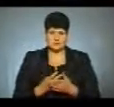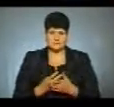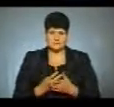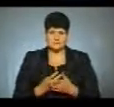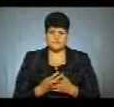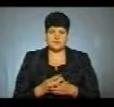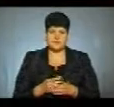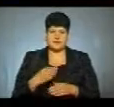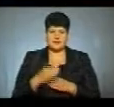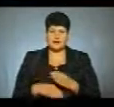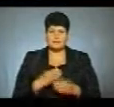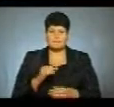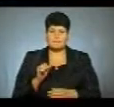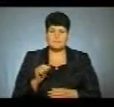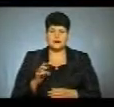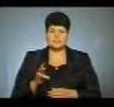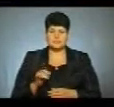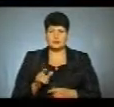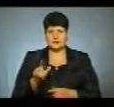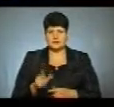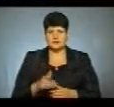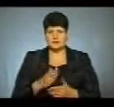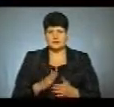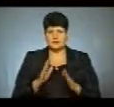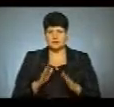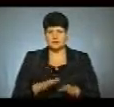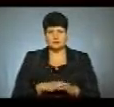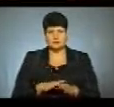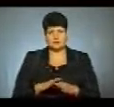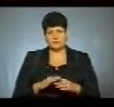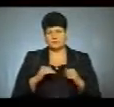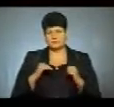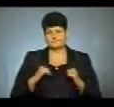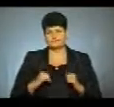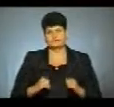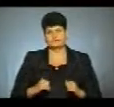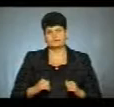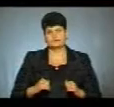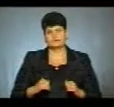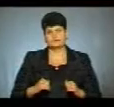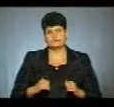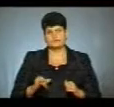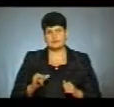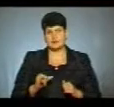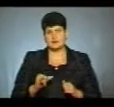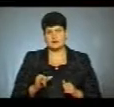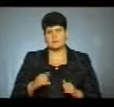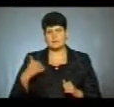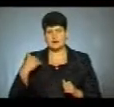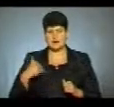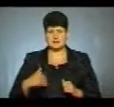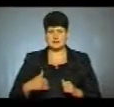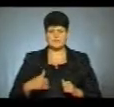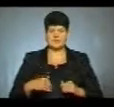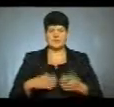накладаємо манжетку. Обов'язково під час вимірювання людина має бути в абсолютному емоційному спокої. І м'язи спини, і всі